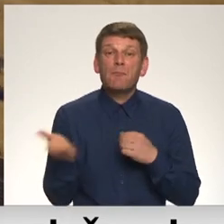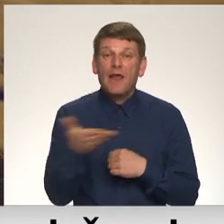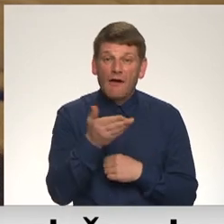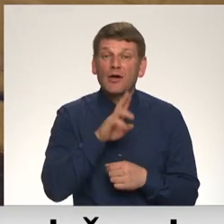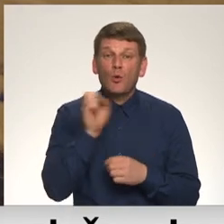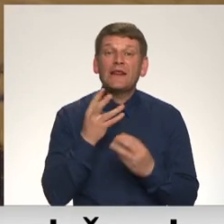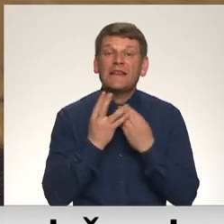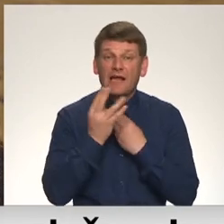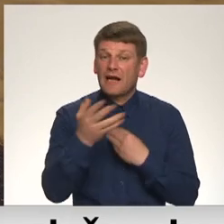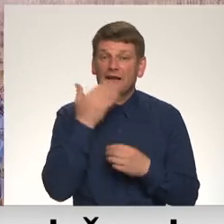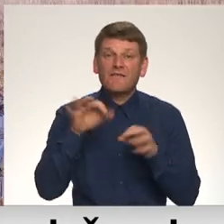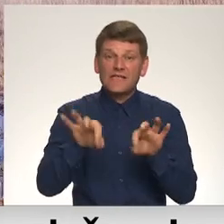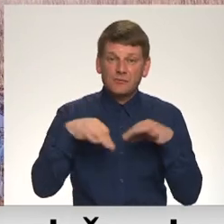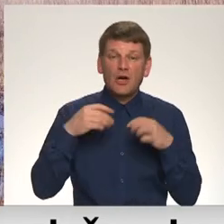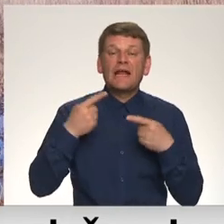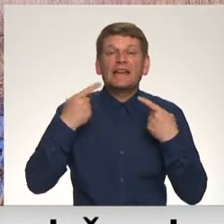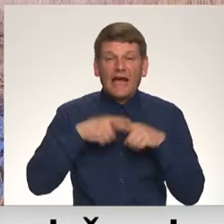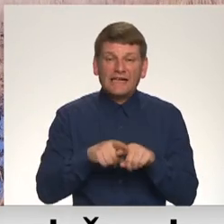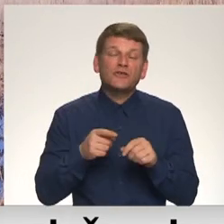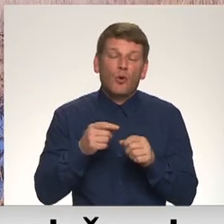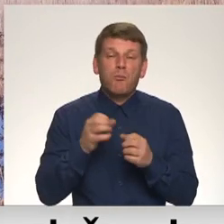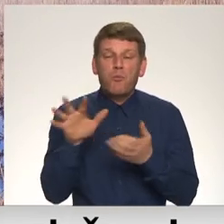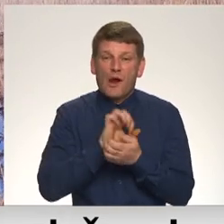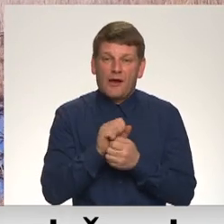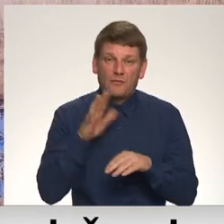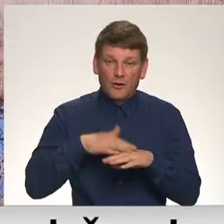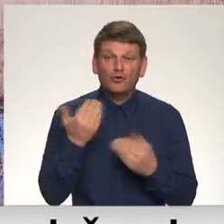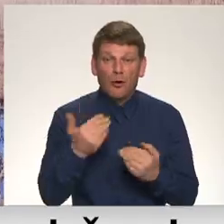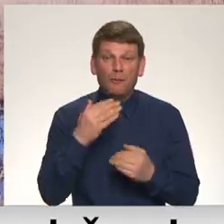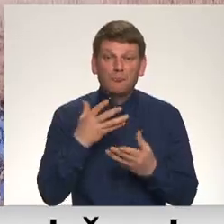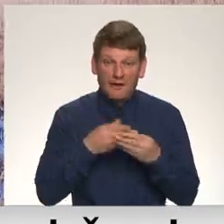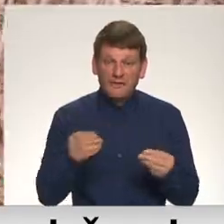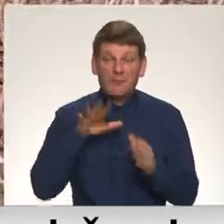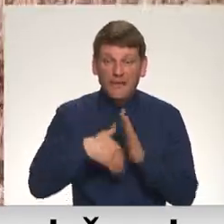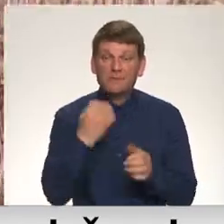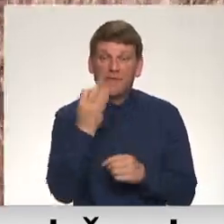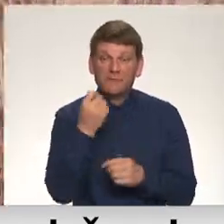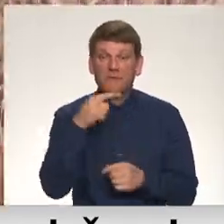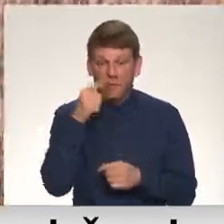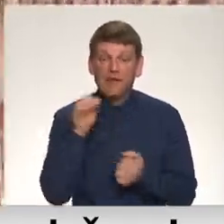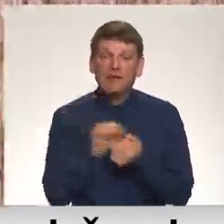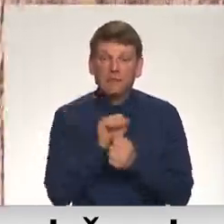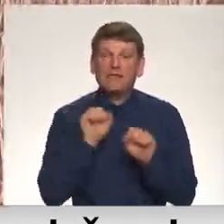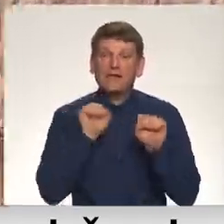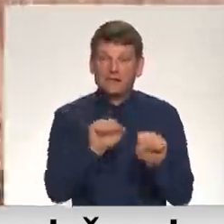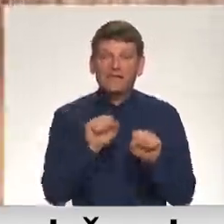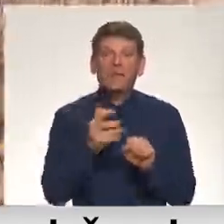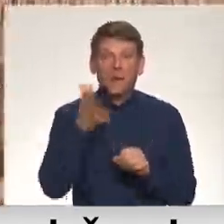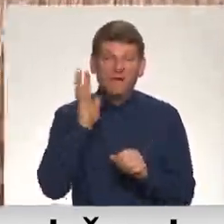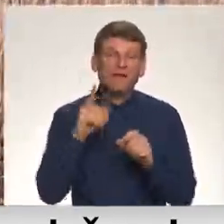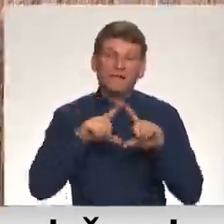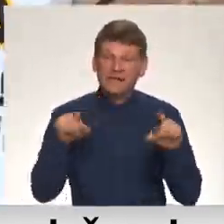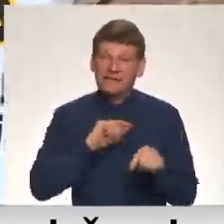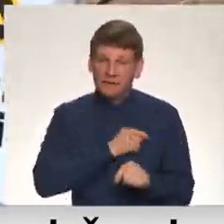no niedrāja nav izbraucis tehnisku bojājumu dēļ, bet šo pavasaru pēc jau minētā 15. marta dabas aizsardzības pārvaldes